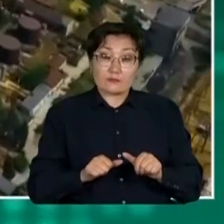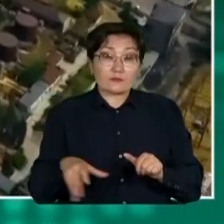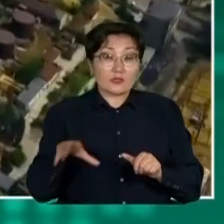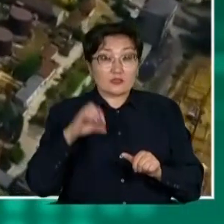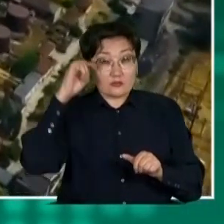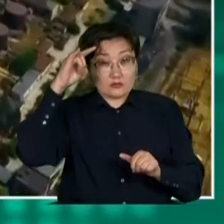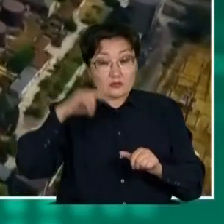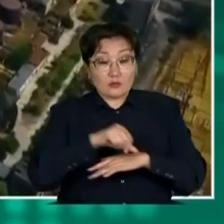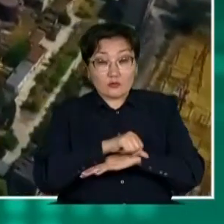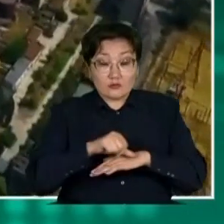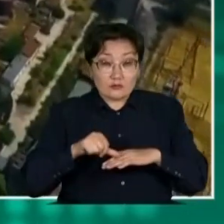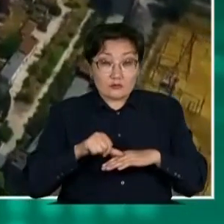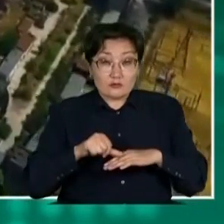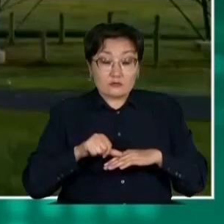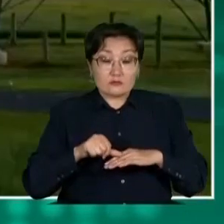Қазақстан территориясына